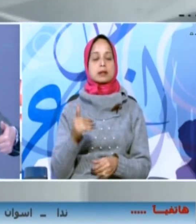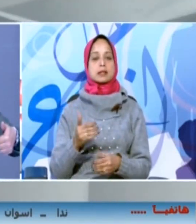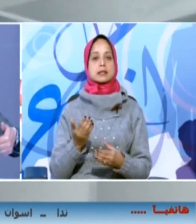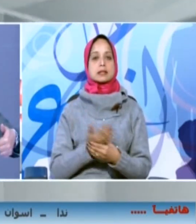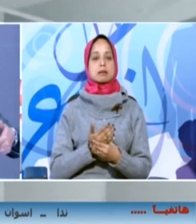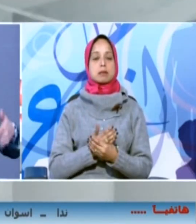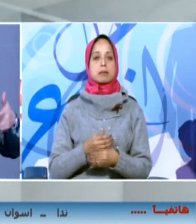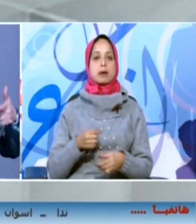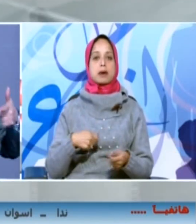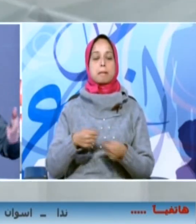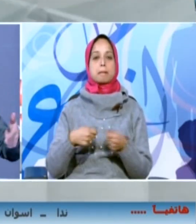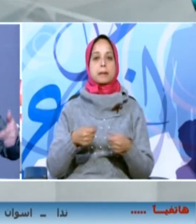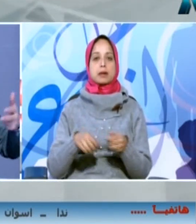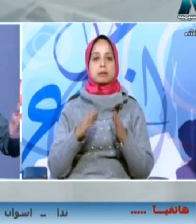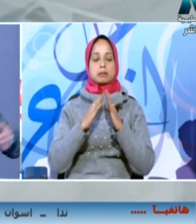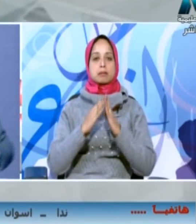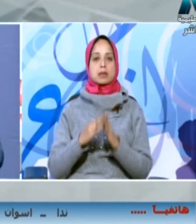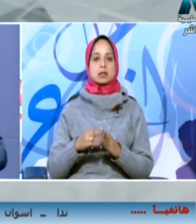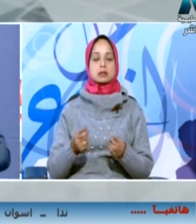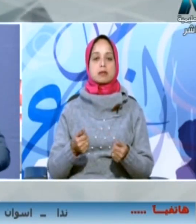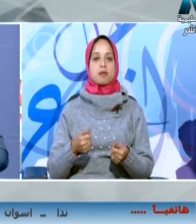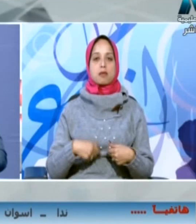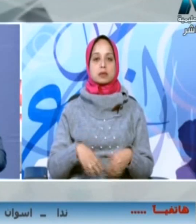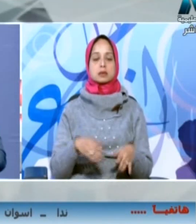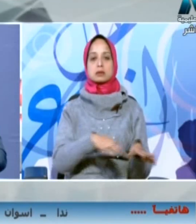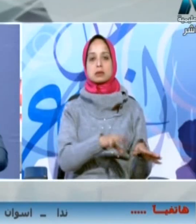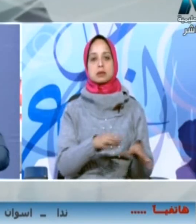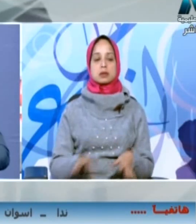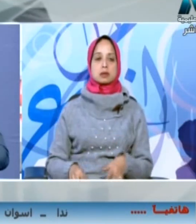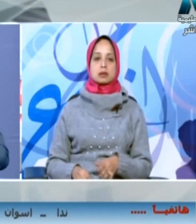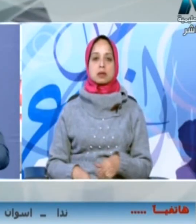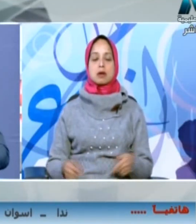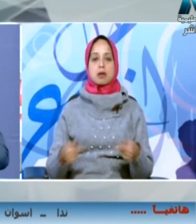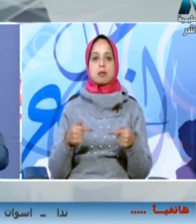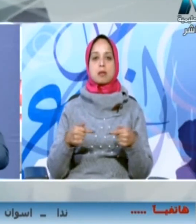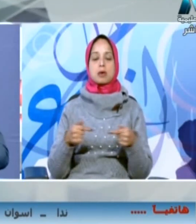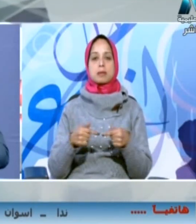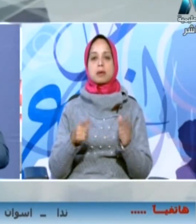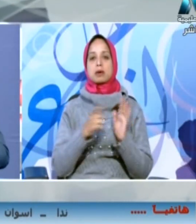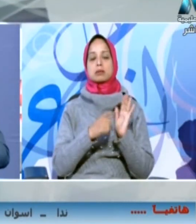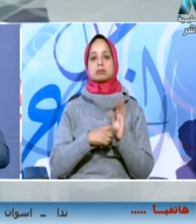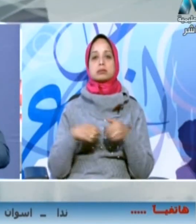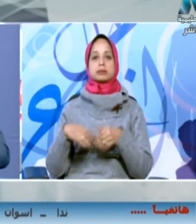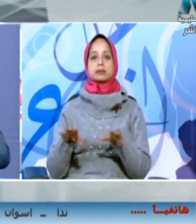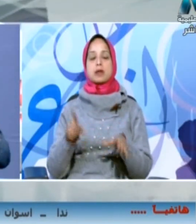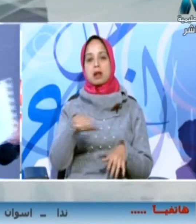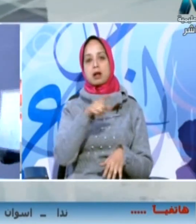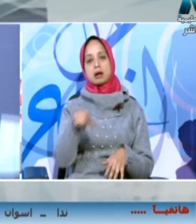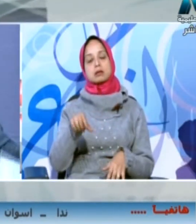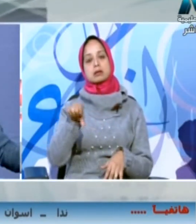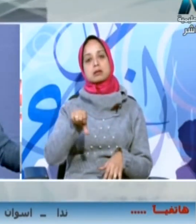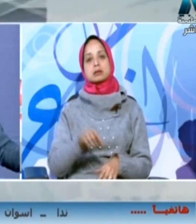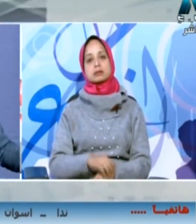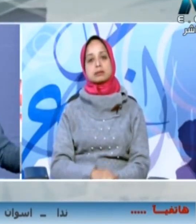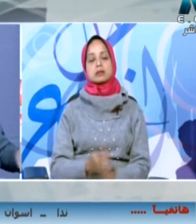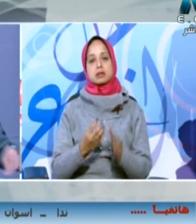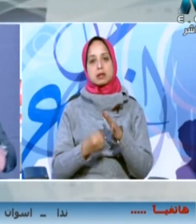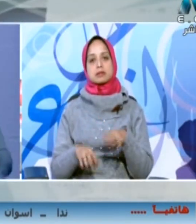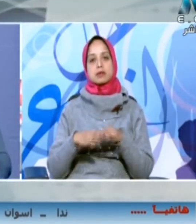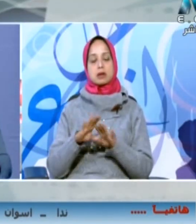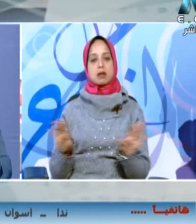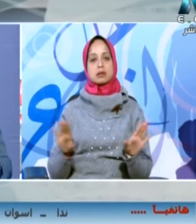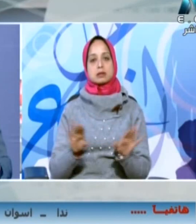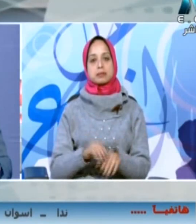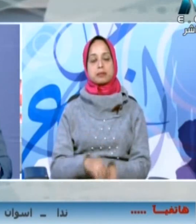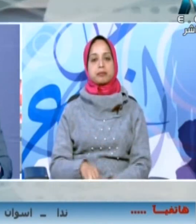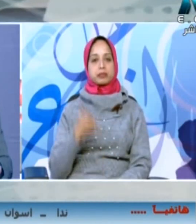من الارباح، الغاء قانون المقابله، اصدار قانون الايه؟ التصفيه. شكرا يا ندى، ولو في اي حاجه احنا تحت امرك. لسه ما زلنا